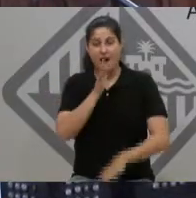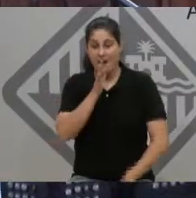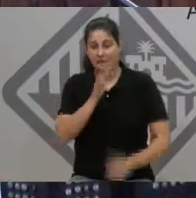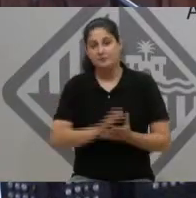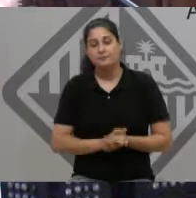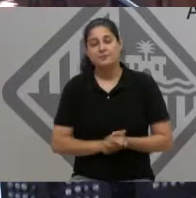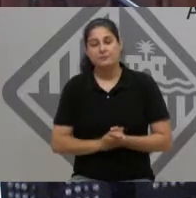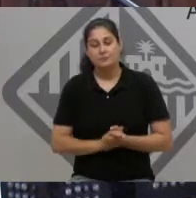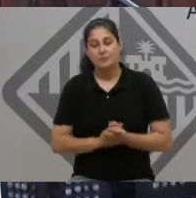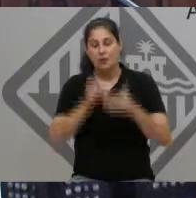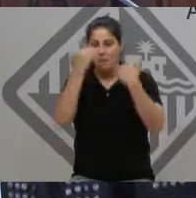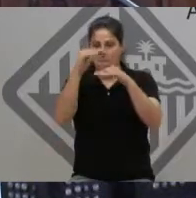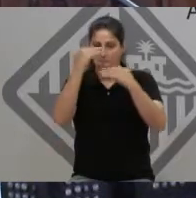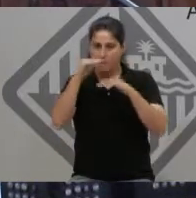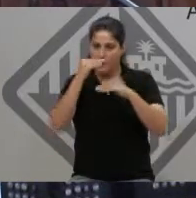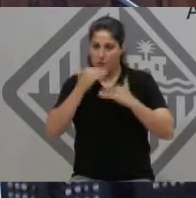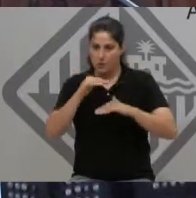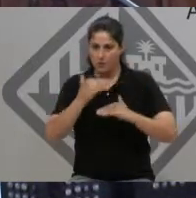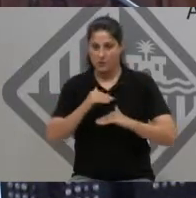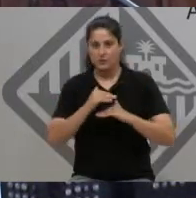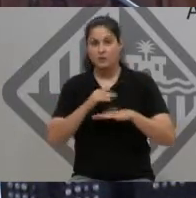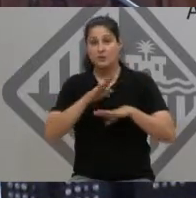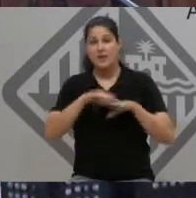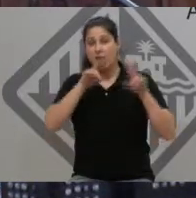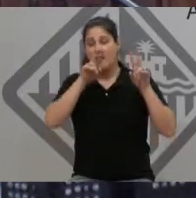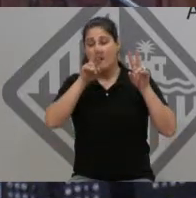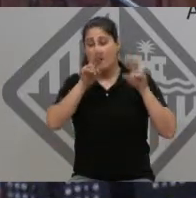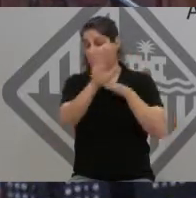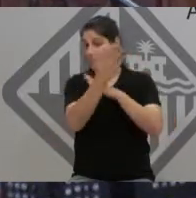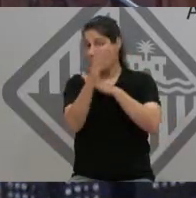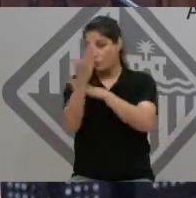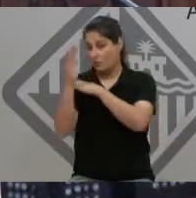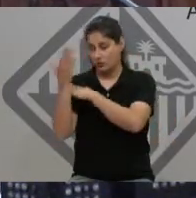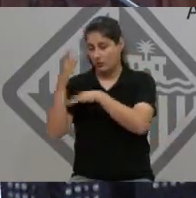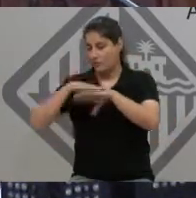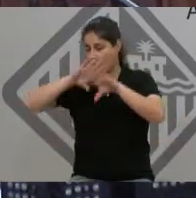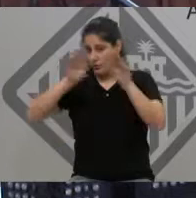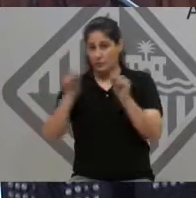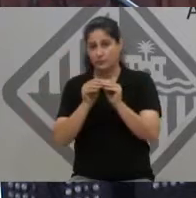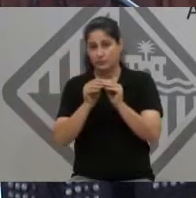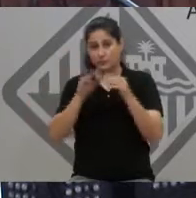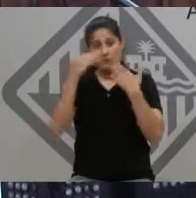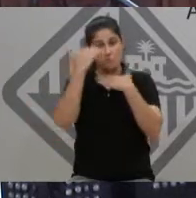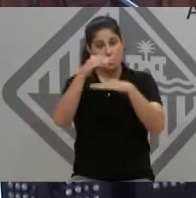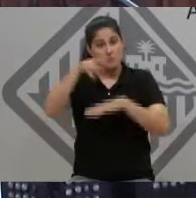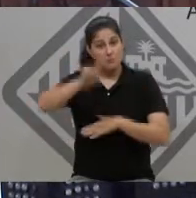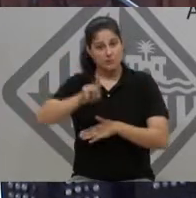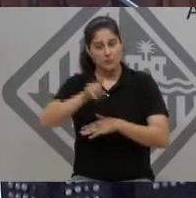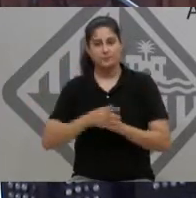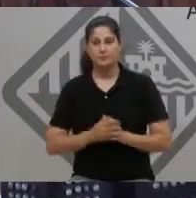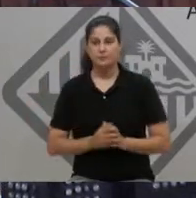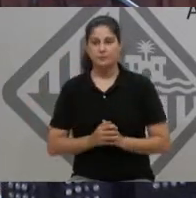propers blocs per tractar les propostes de resolució. El primer bloc que tractarem és el